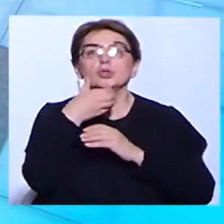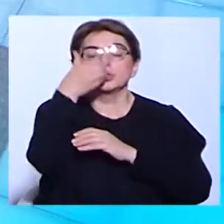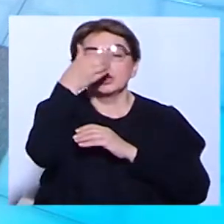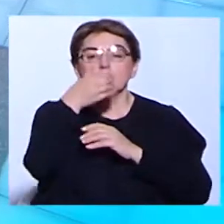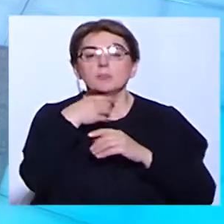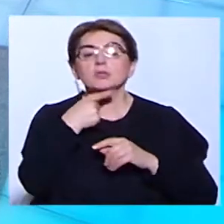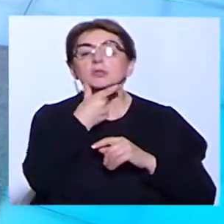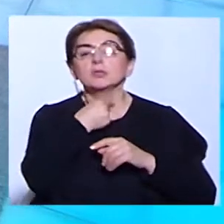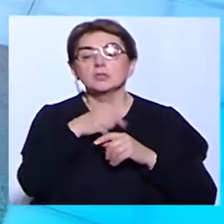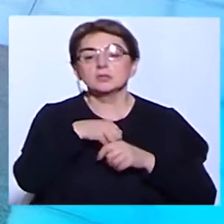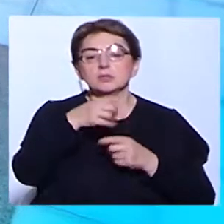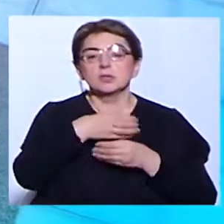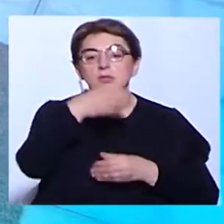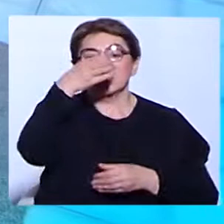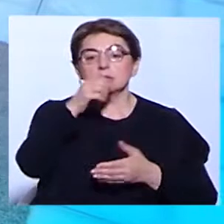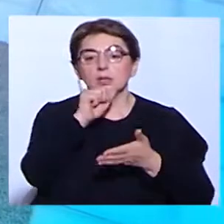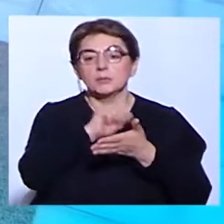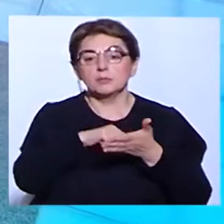დაგრძელების მიზეზი.